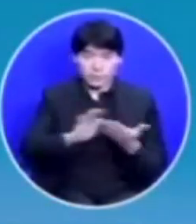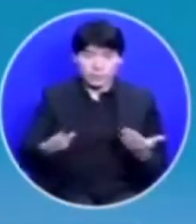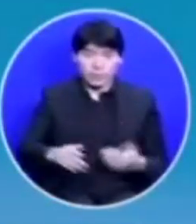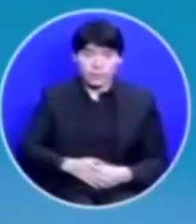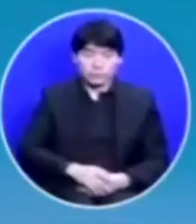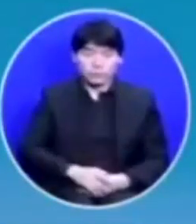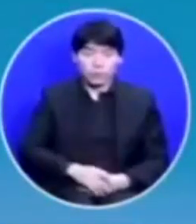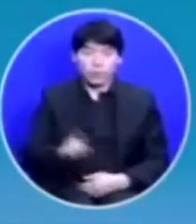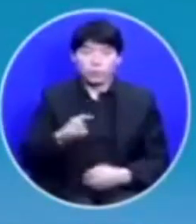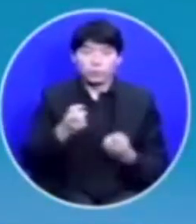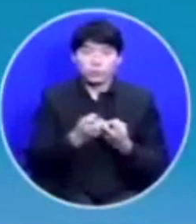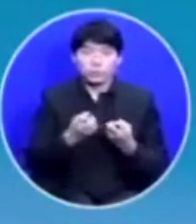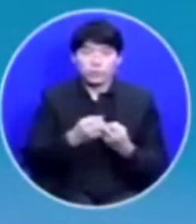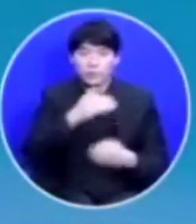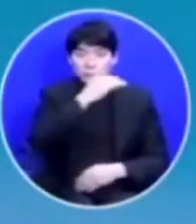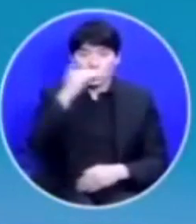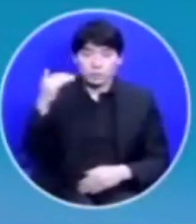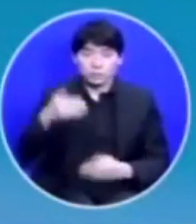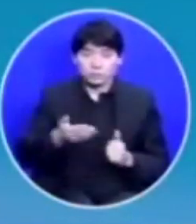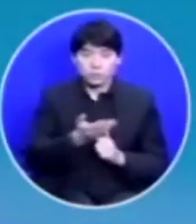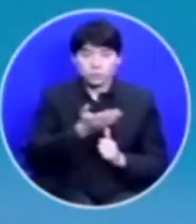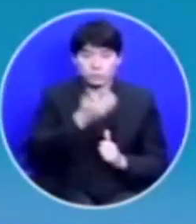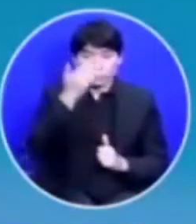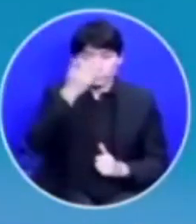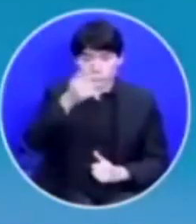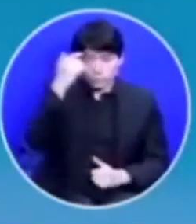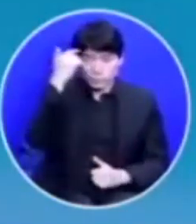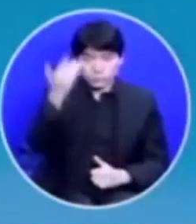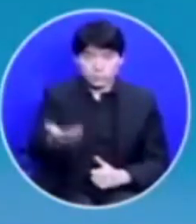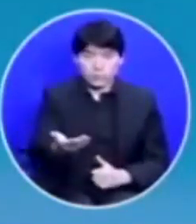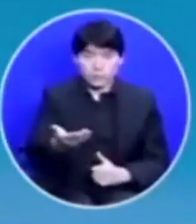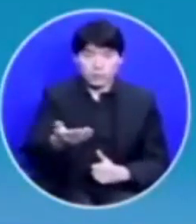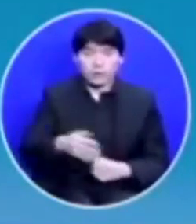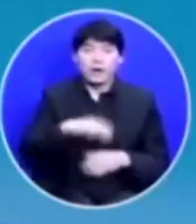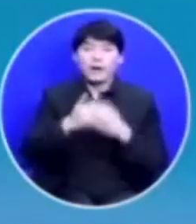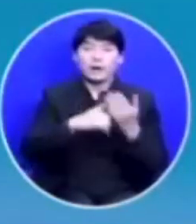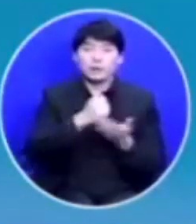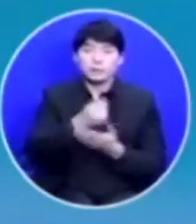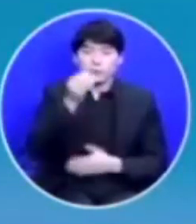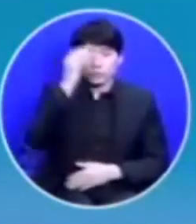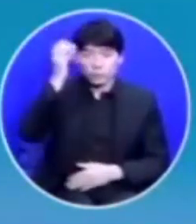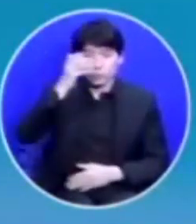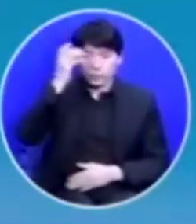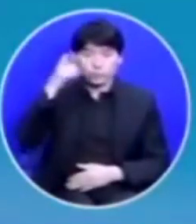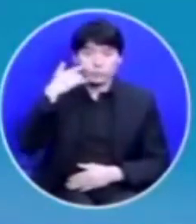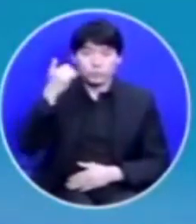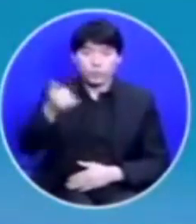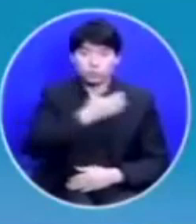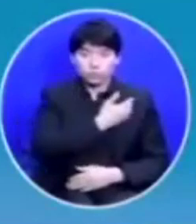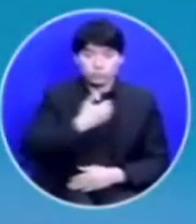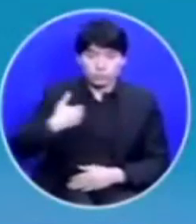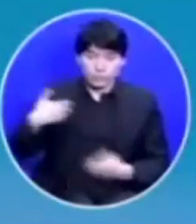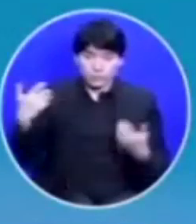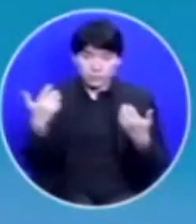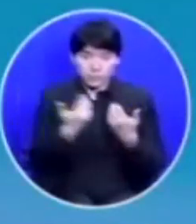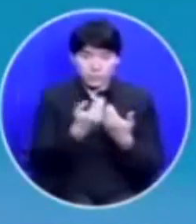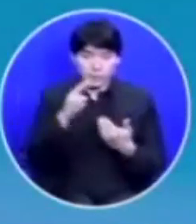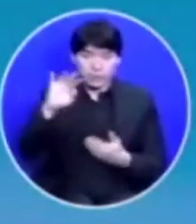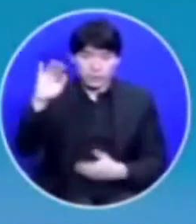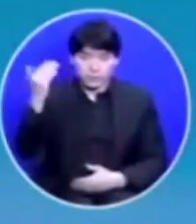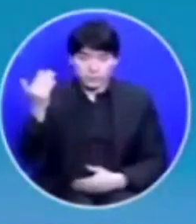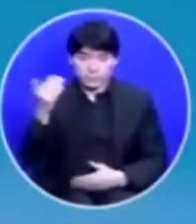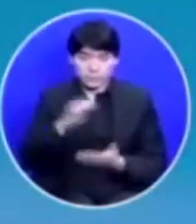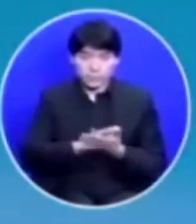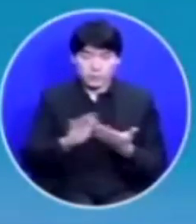그걸 무슨 수로 아이를 바로 길러요 하나님의 성령으로 부모가 충만 해야만 합니다 성령의 충만한 것이 예수님을